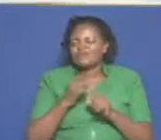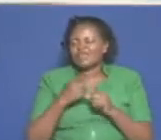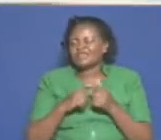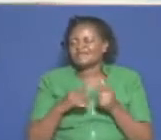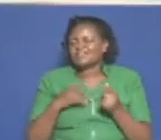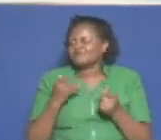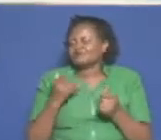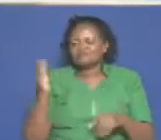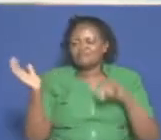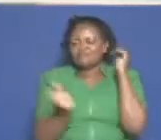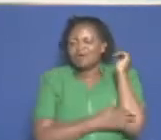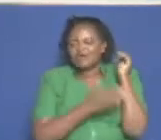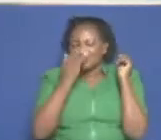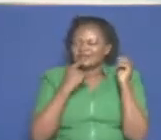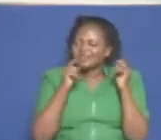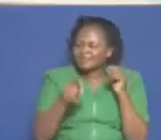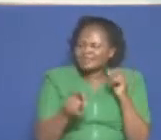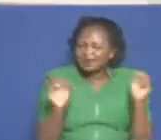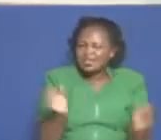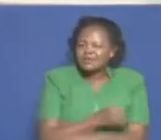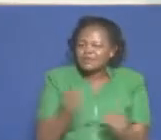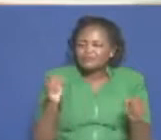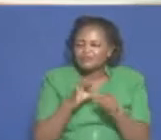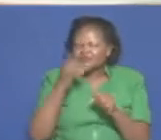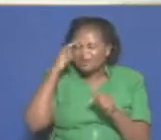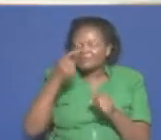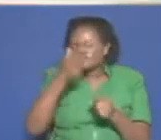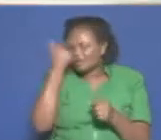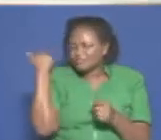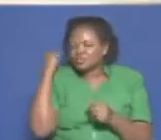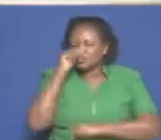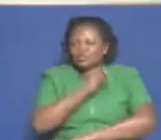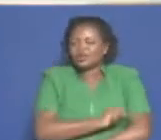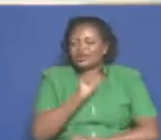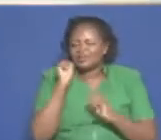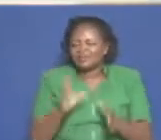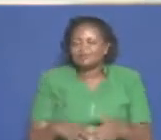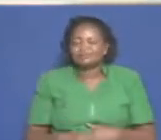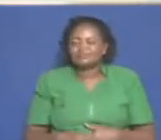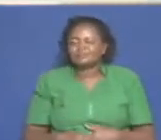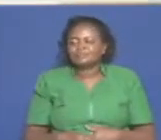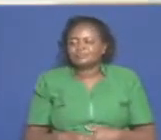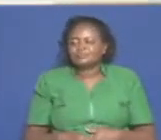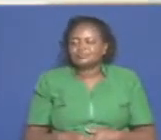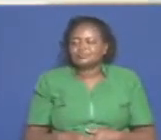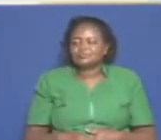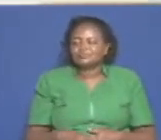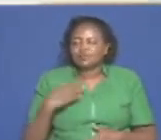kwamba fulani Otieno hawezi chaguliwa ama Bernard hawezi chaguliwa kwa sababu hana kile kiwango cha masomo. Nataka